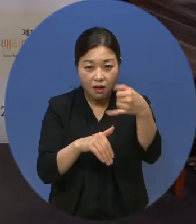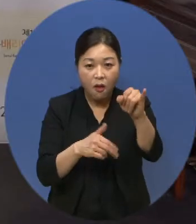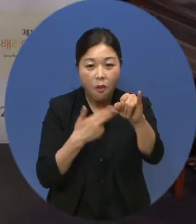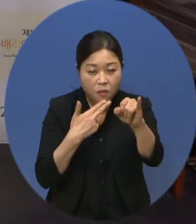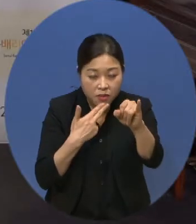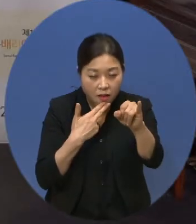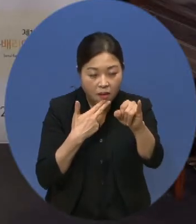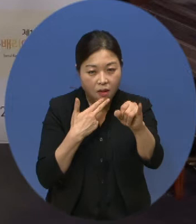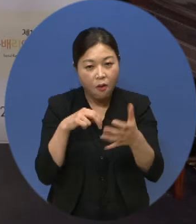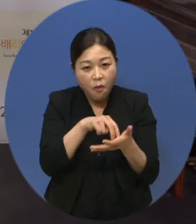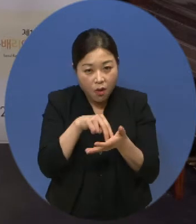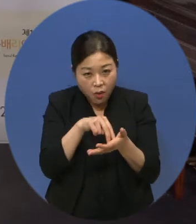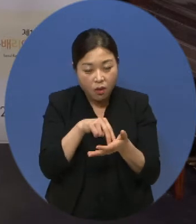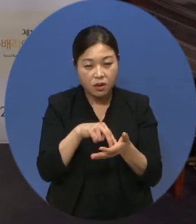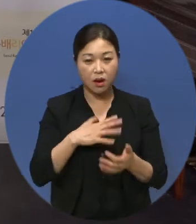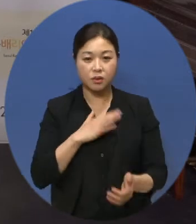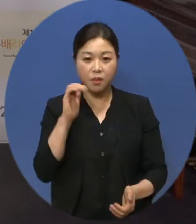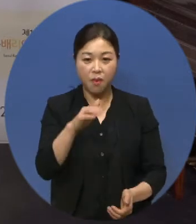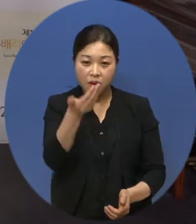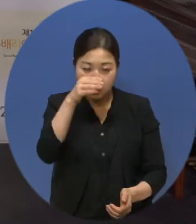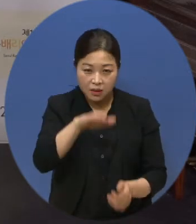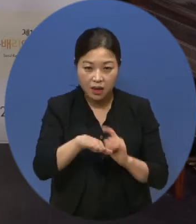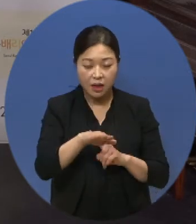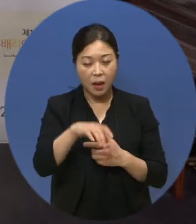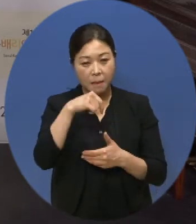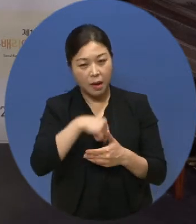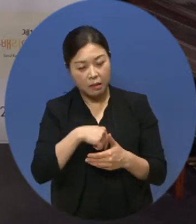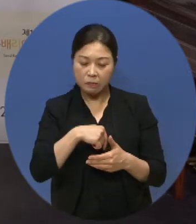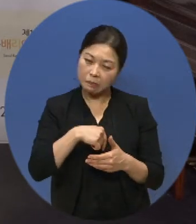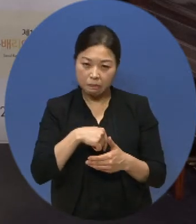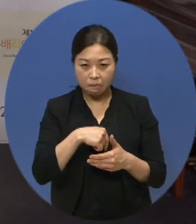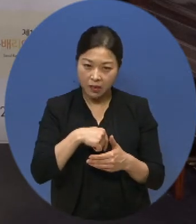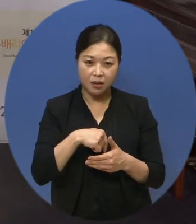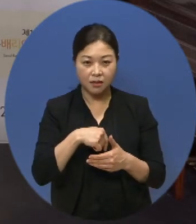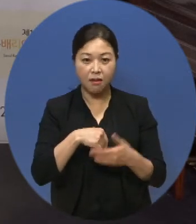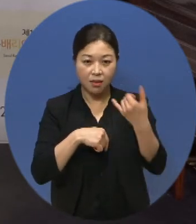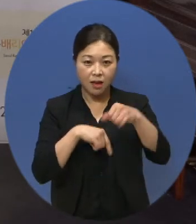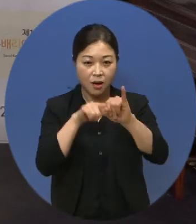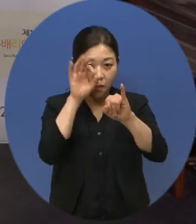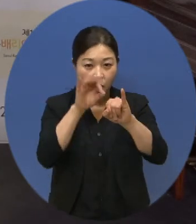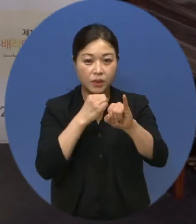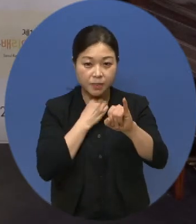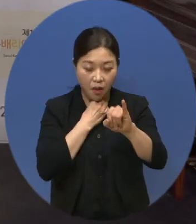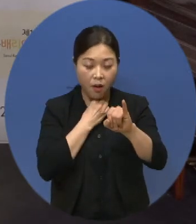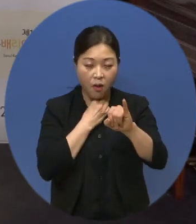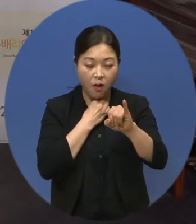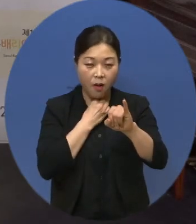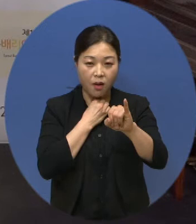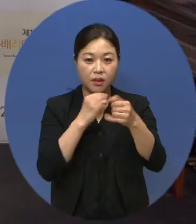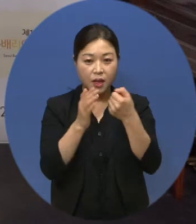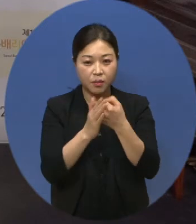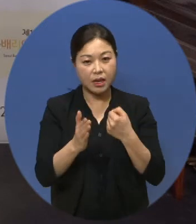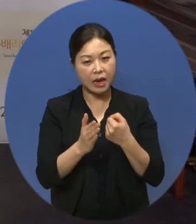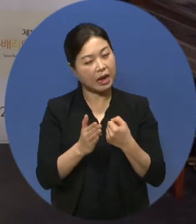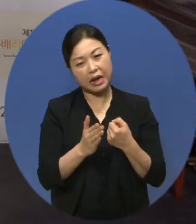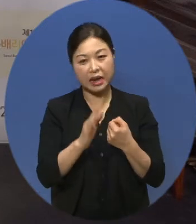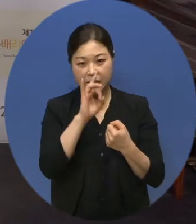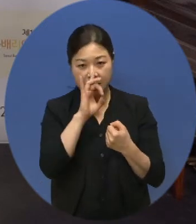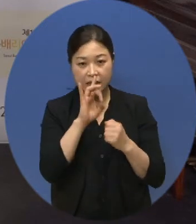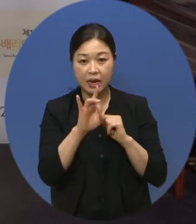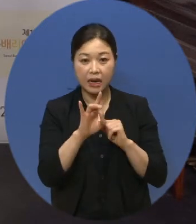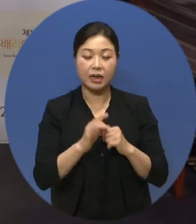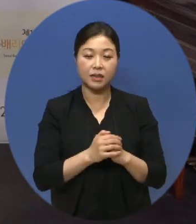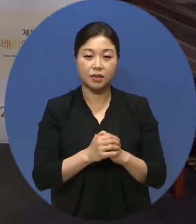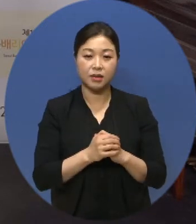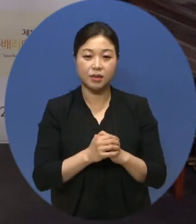가뜩이나 갱년기인데 이 마음이 싱숭생숭하면서 이제 딸이 보고 싶어지고 안 되겠다 싶어서 이제